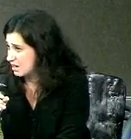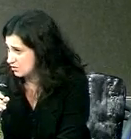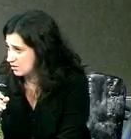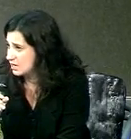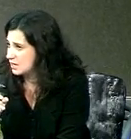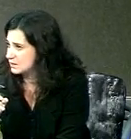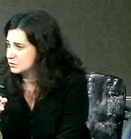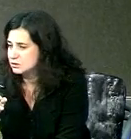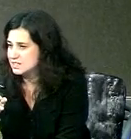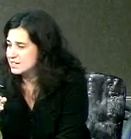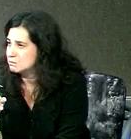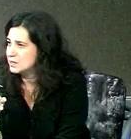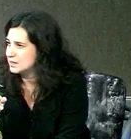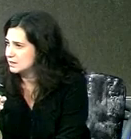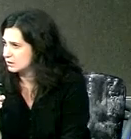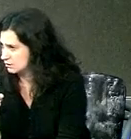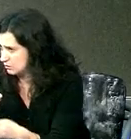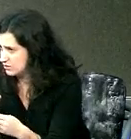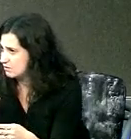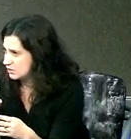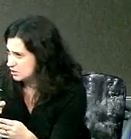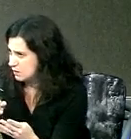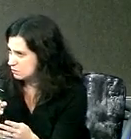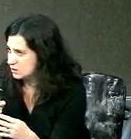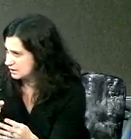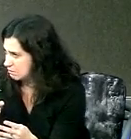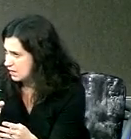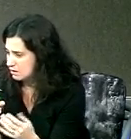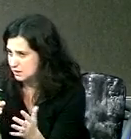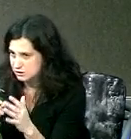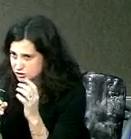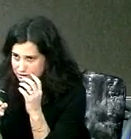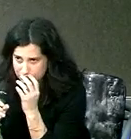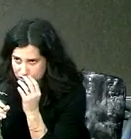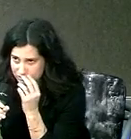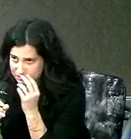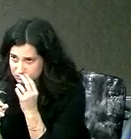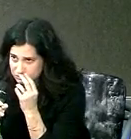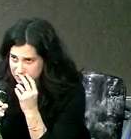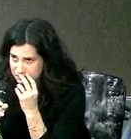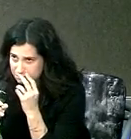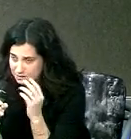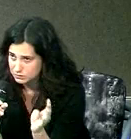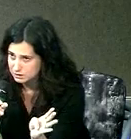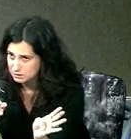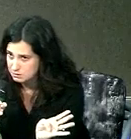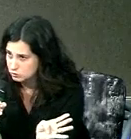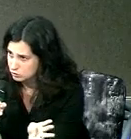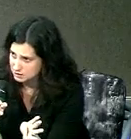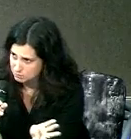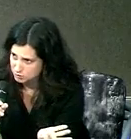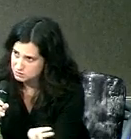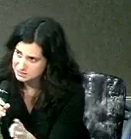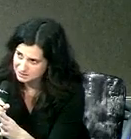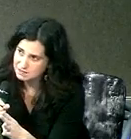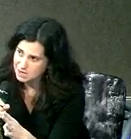sens large. Toutes les campagnes, comme vous avez dit, par rapport au tabac, j'avais entendu que parmi toutes